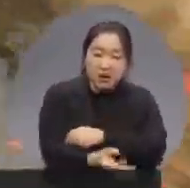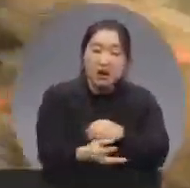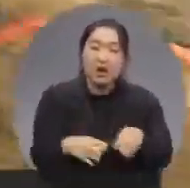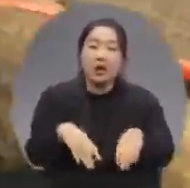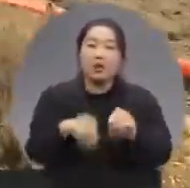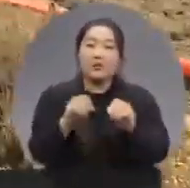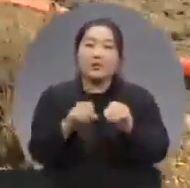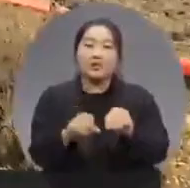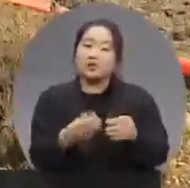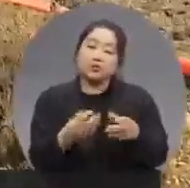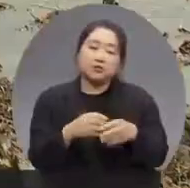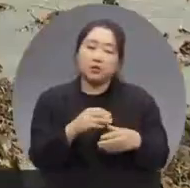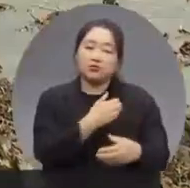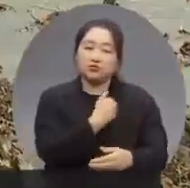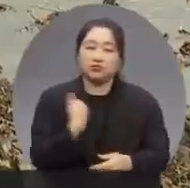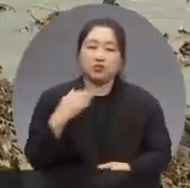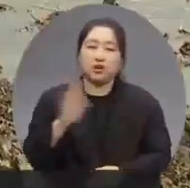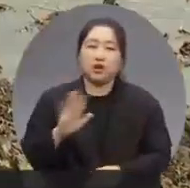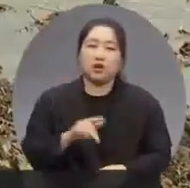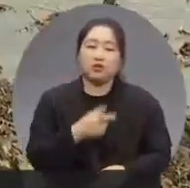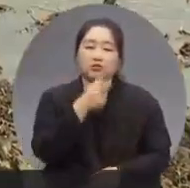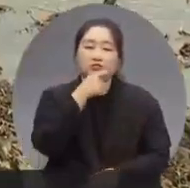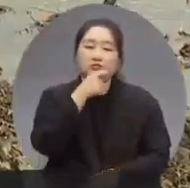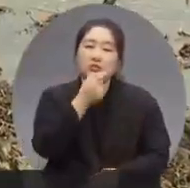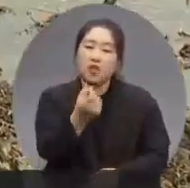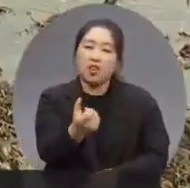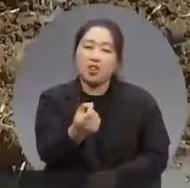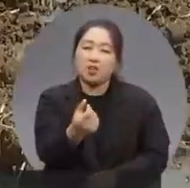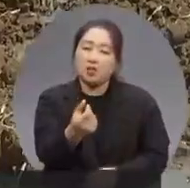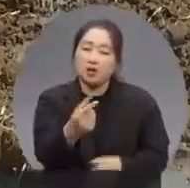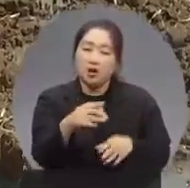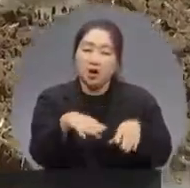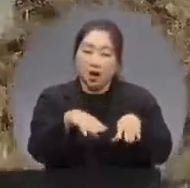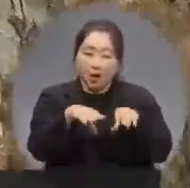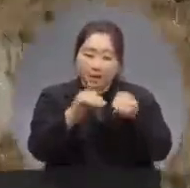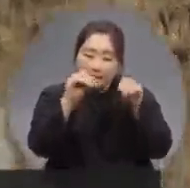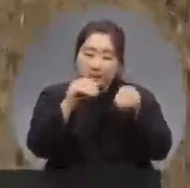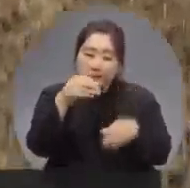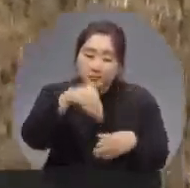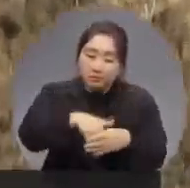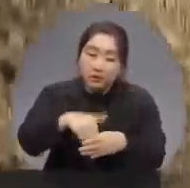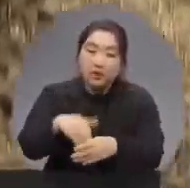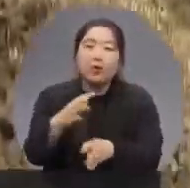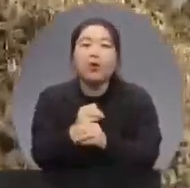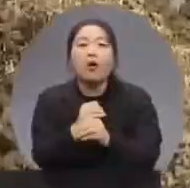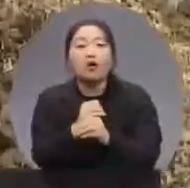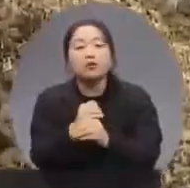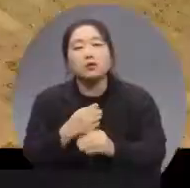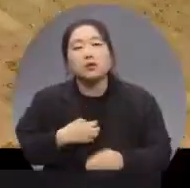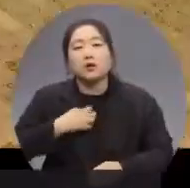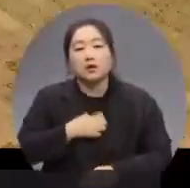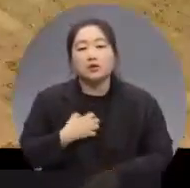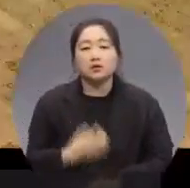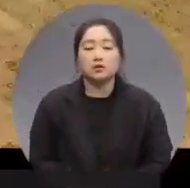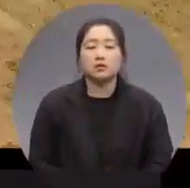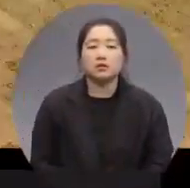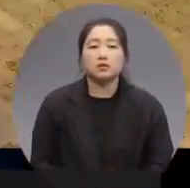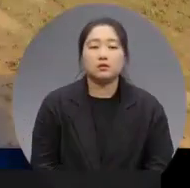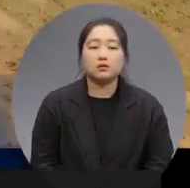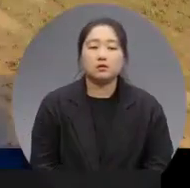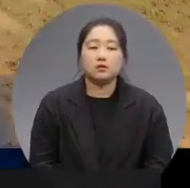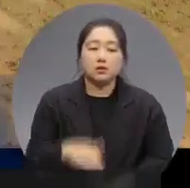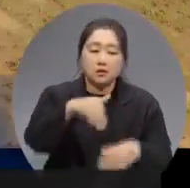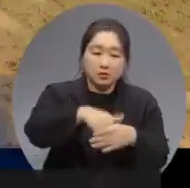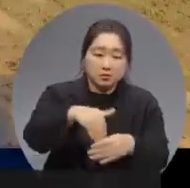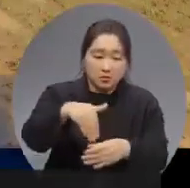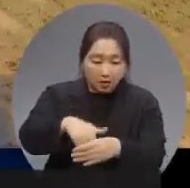논에 물대기입니다. 수량도 충분하지 않아 언제 모를 낼수 있을지도 걱정입니다. 모를 심는다